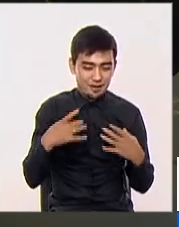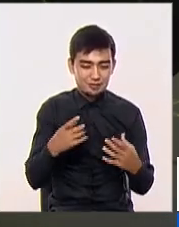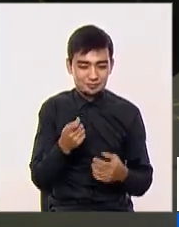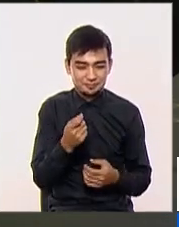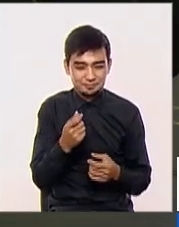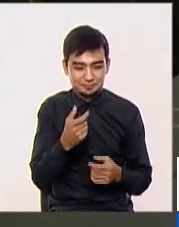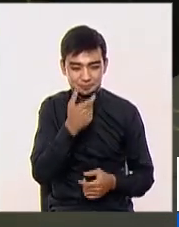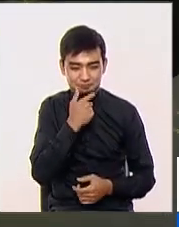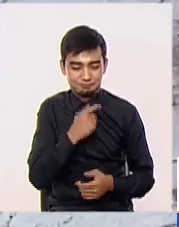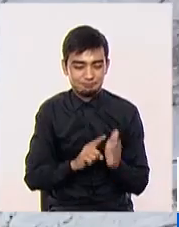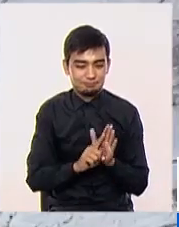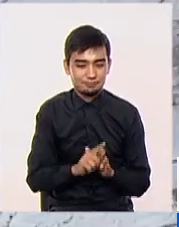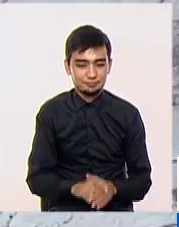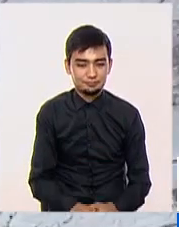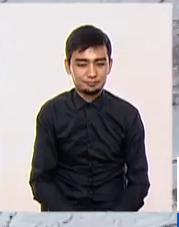продолжит тему.